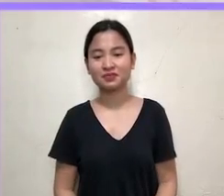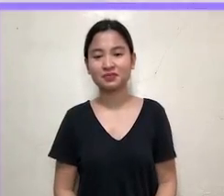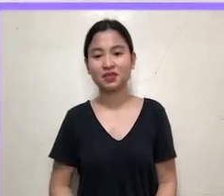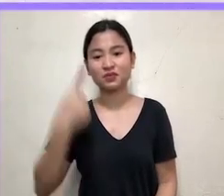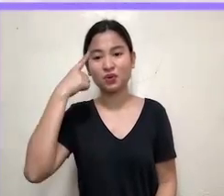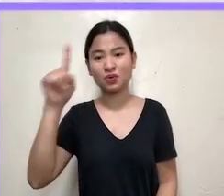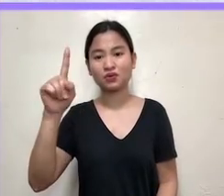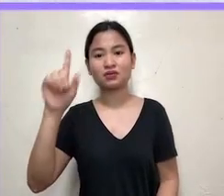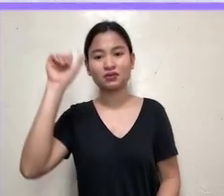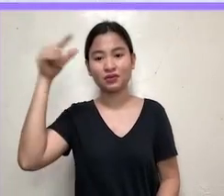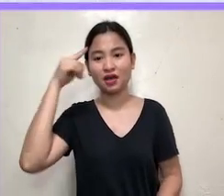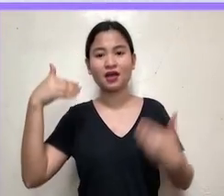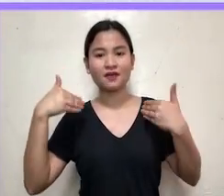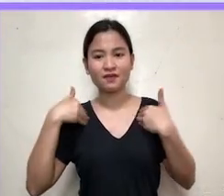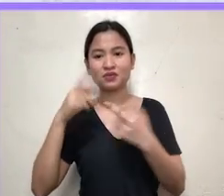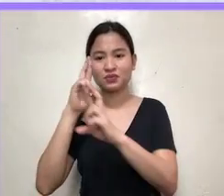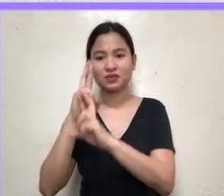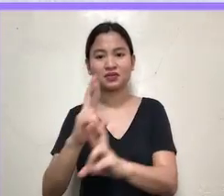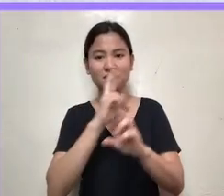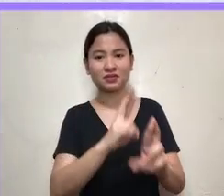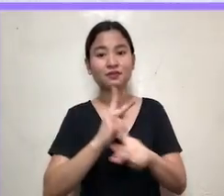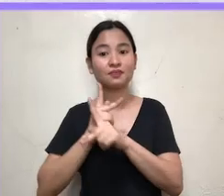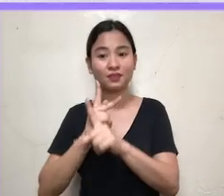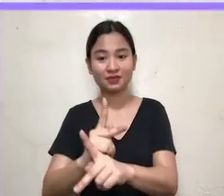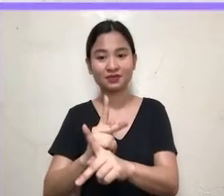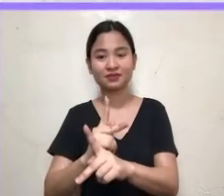Para sa pamahalaang may respeto,